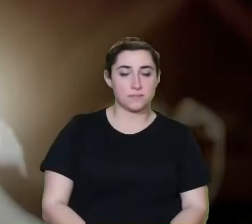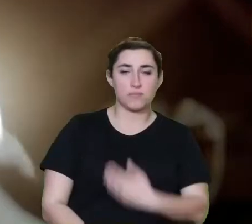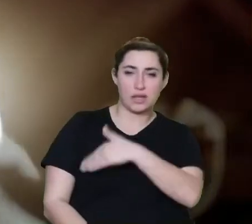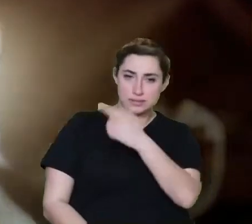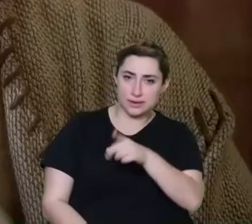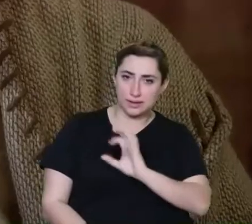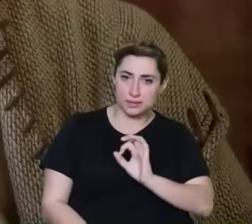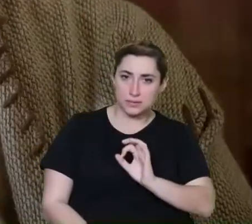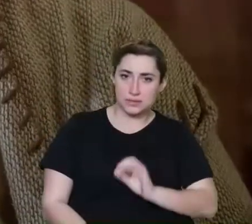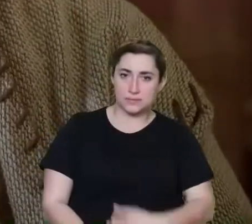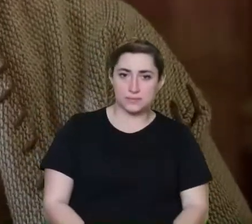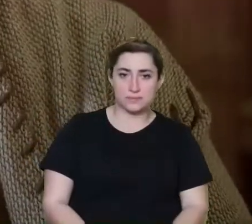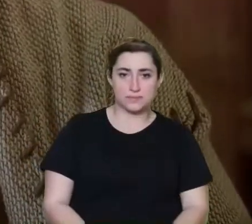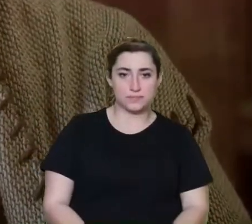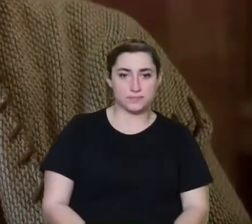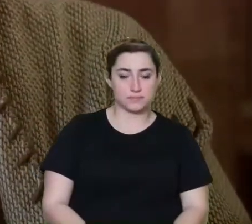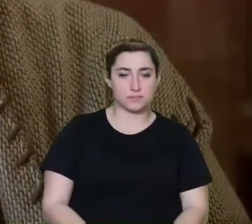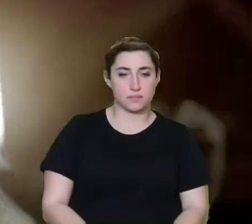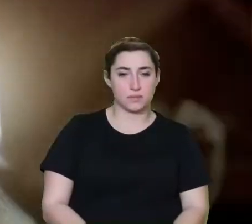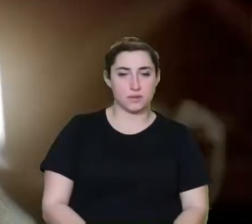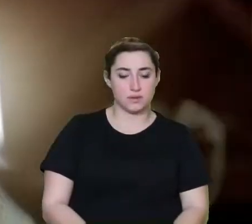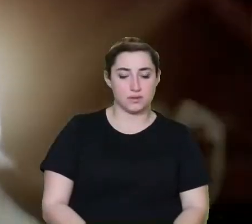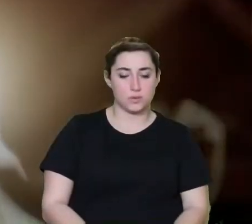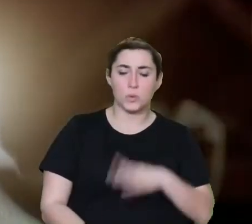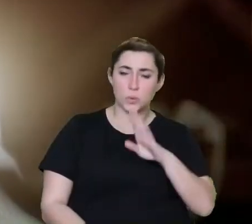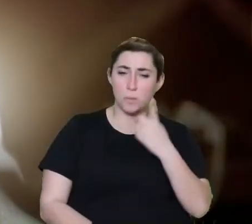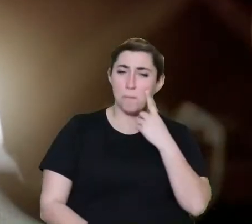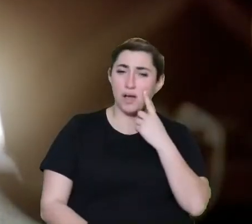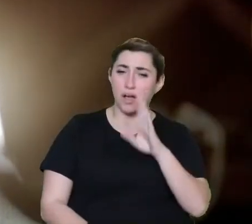Aksaray'dandı değil mi? Yunus bozuldu.